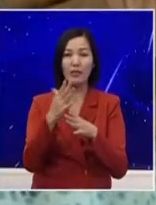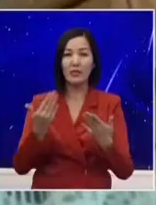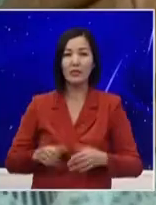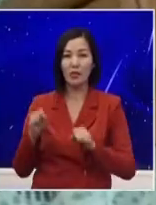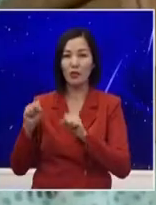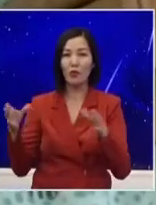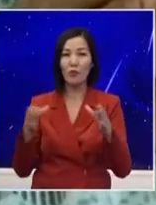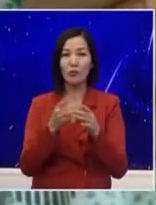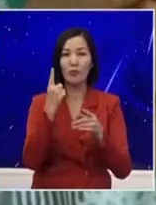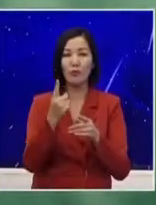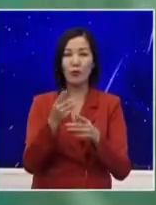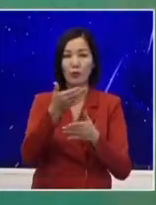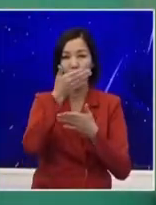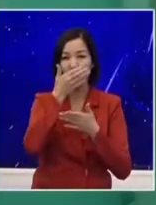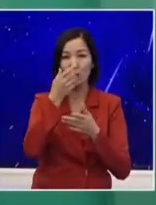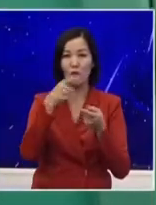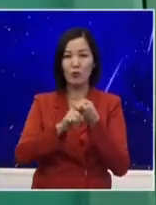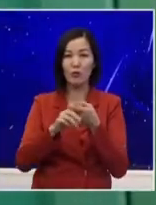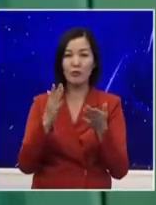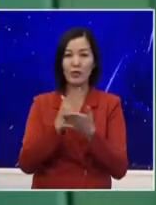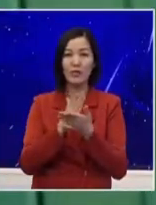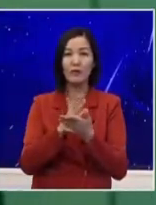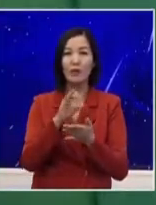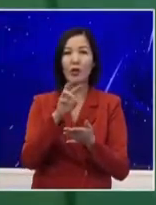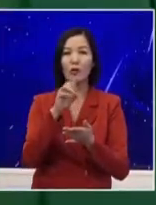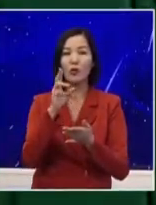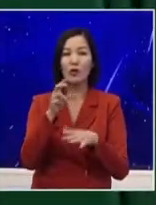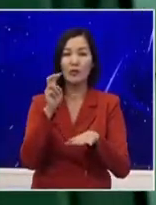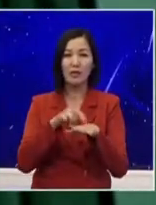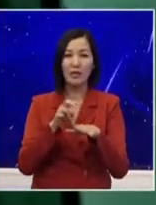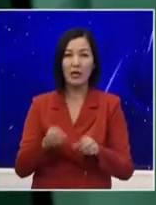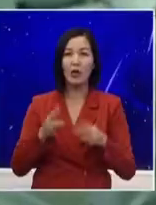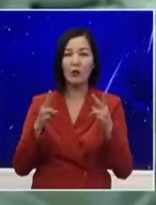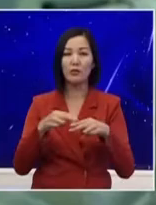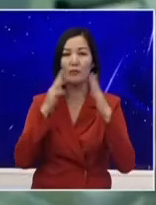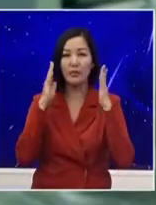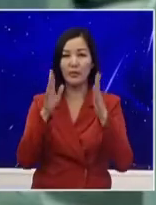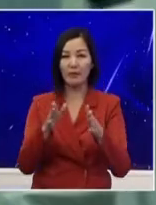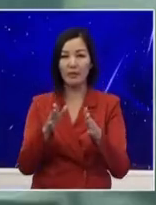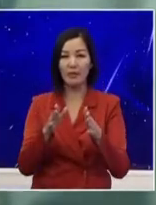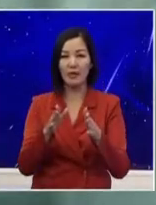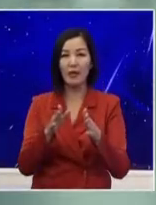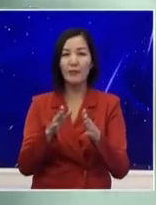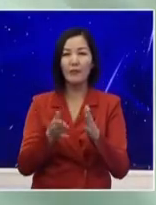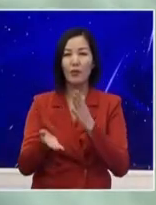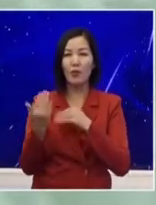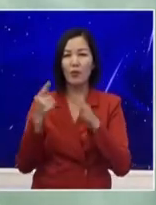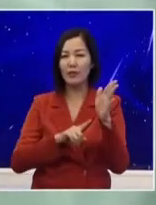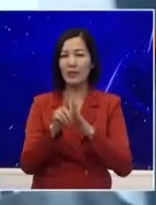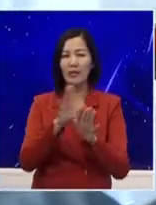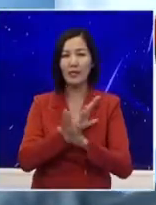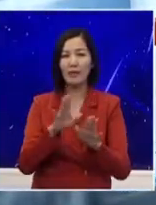бөлімінде, 1-еуі жасанды тыныс алу аппаратында жатыр. Ләззат Тұрлашев дәрігерлер қауіпсіздігін баса тапсырды. О бастағыда